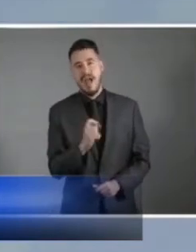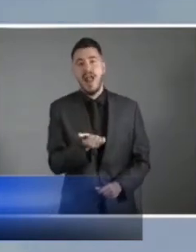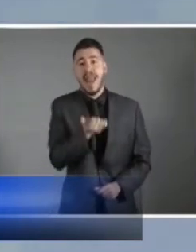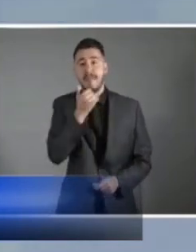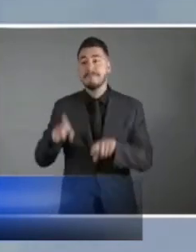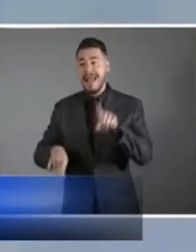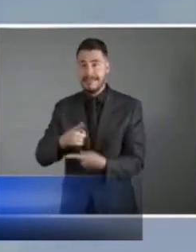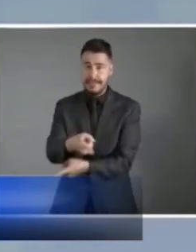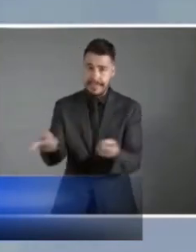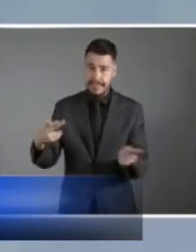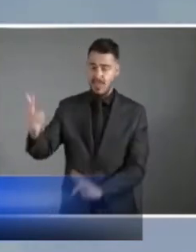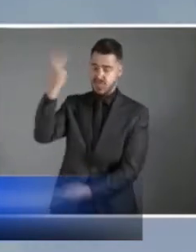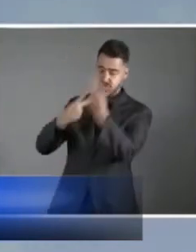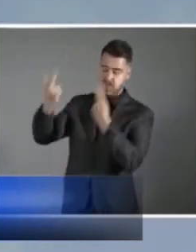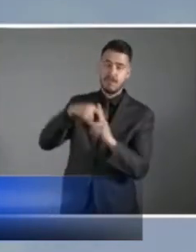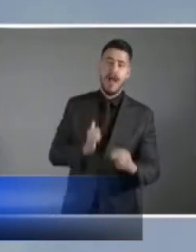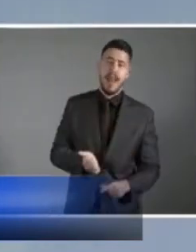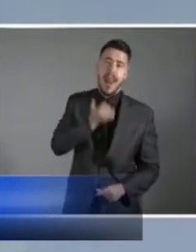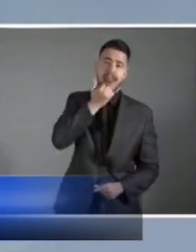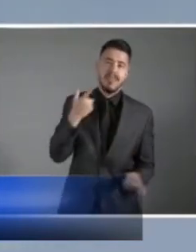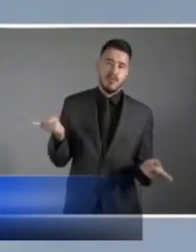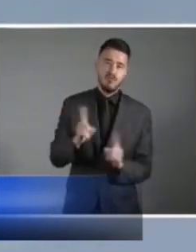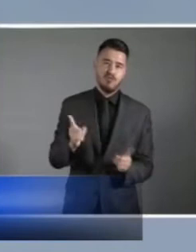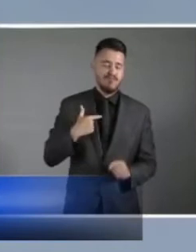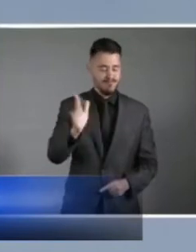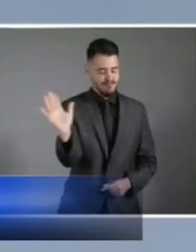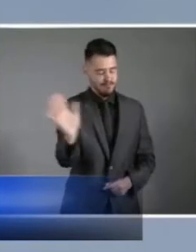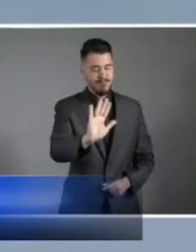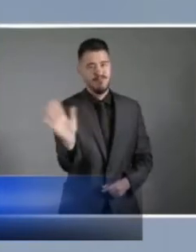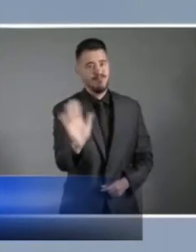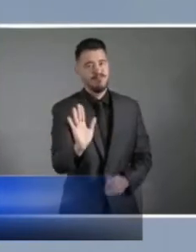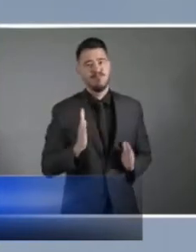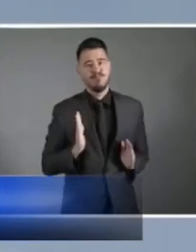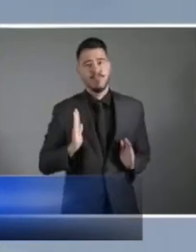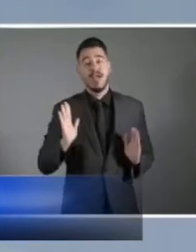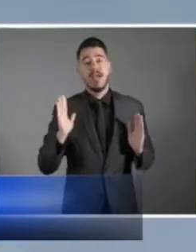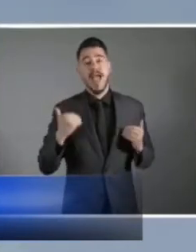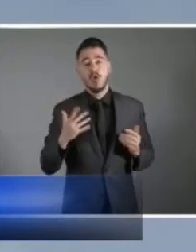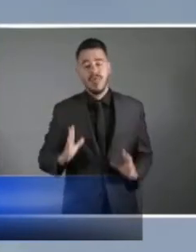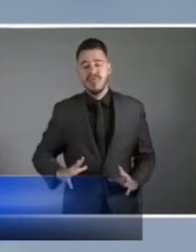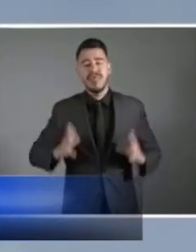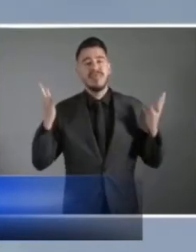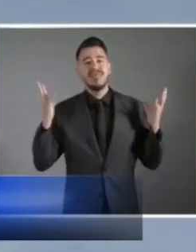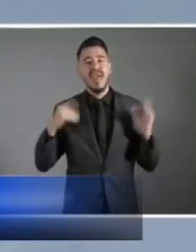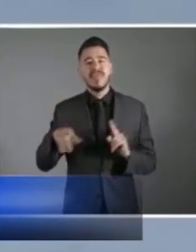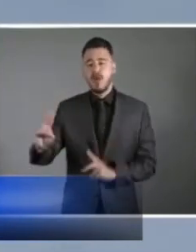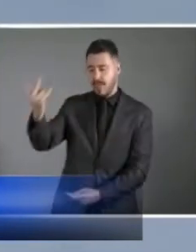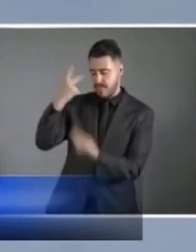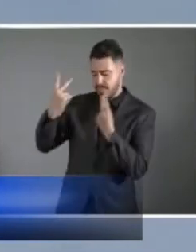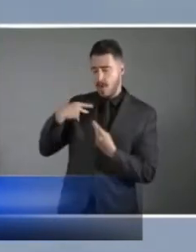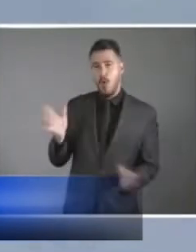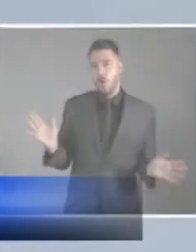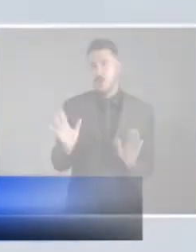Σας λέω λοιπόν εγώ ότι δεν είμαι με τη λεγόμενη πολιτική ορθότητα. Είμαι απλά με την